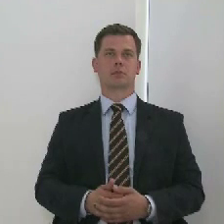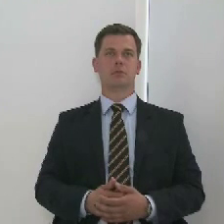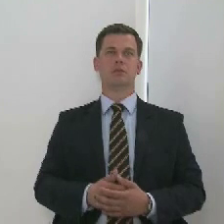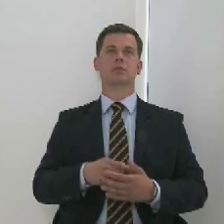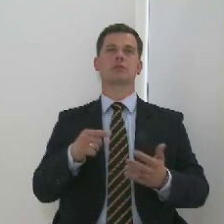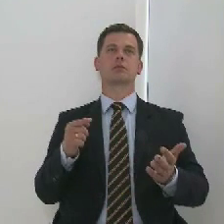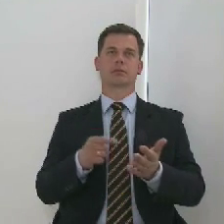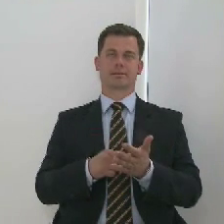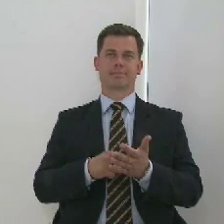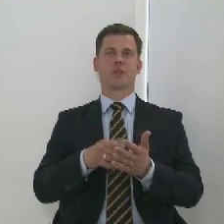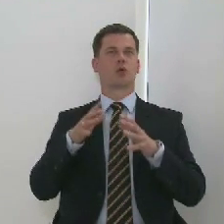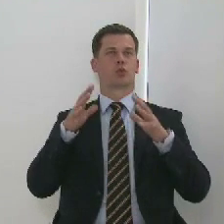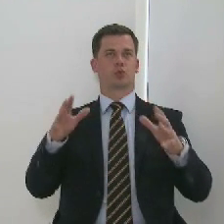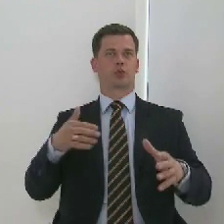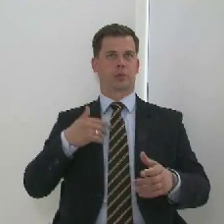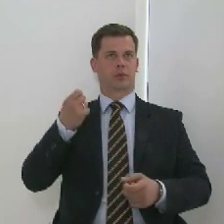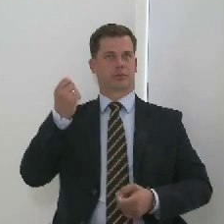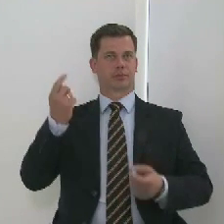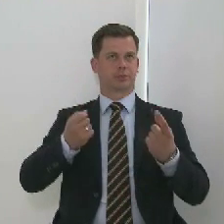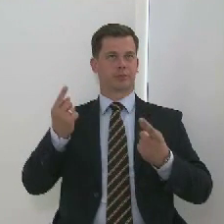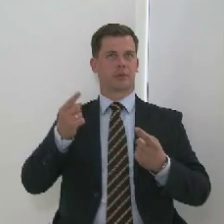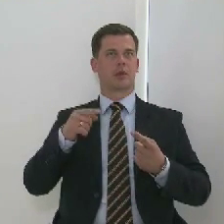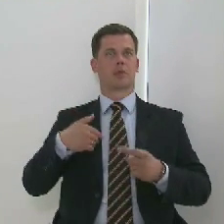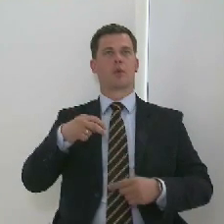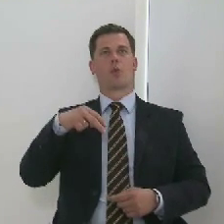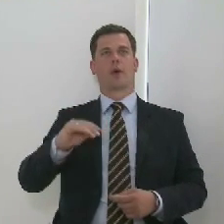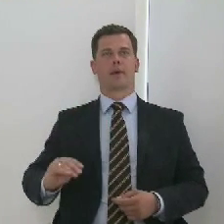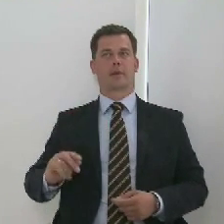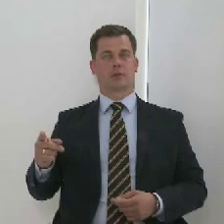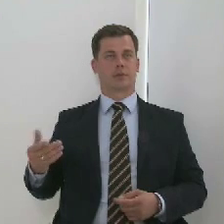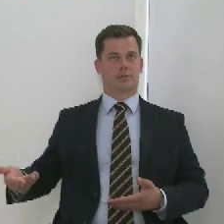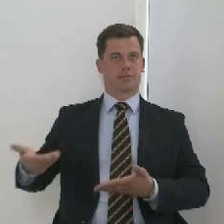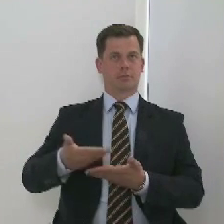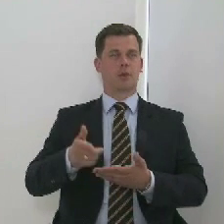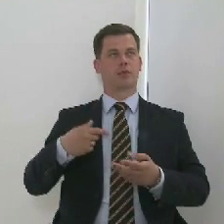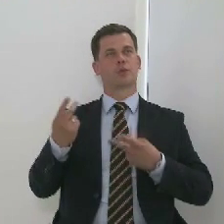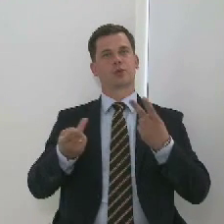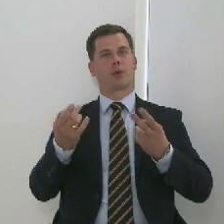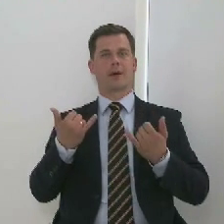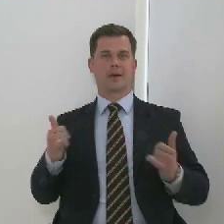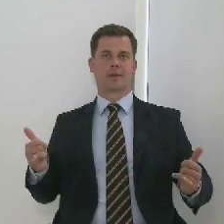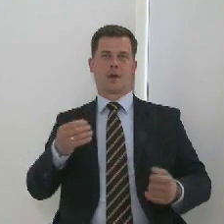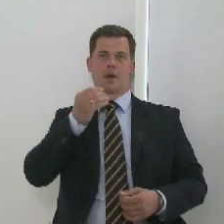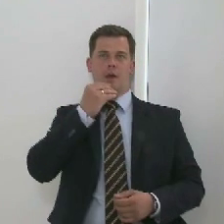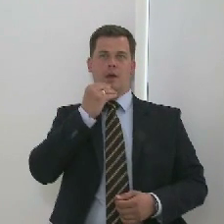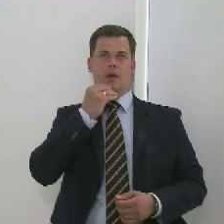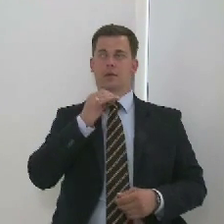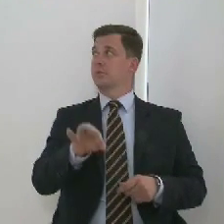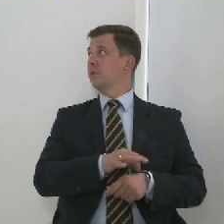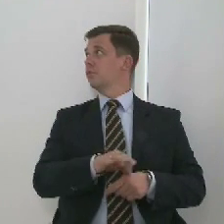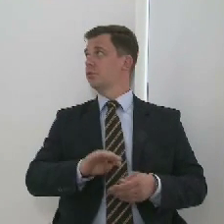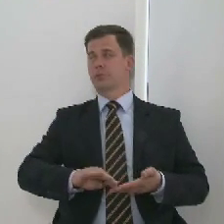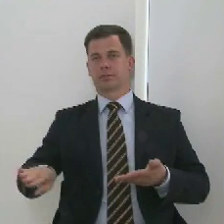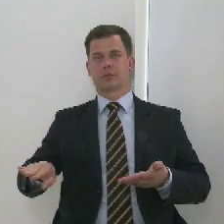Stąd właśnie jest wiele takich inicjatyw wspieranych głównie przez Unię Europejską, żeby poszukiwać alternatywnych źródeł białka i tutaj to